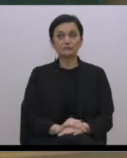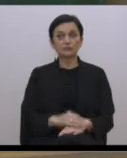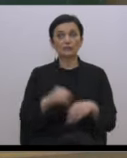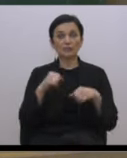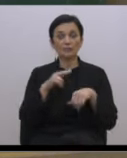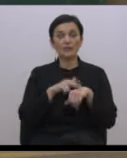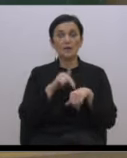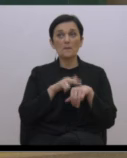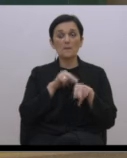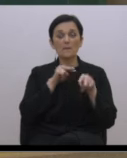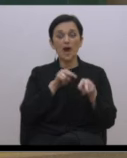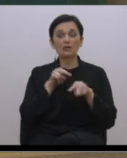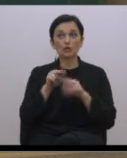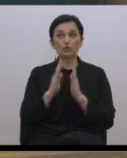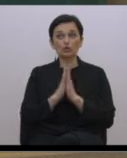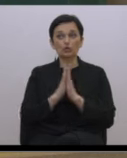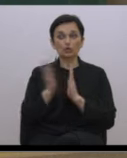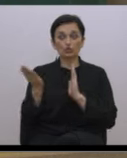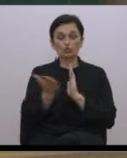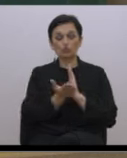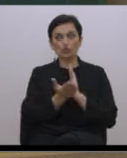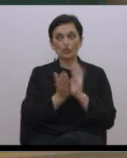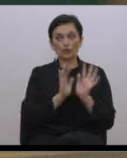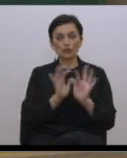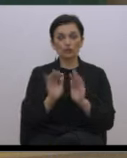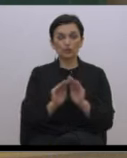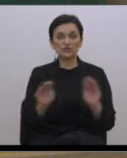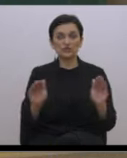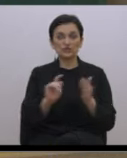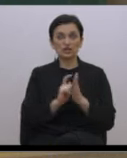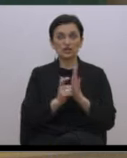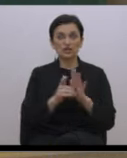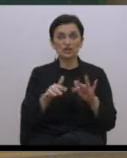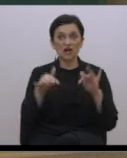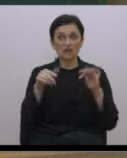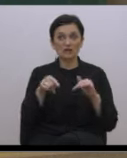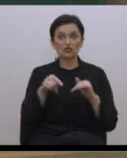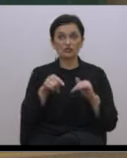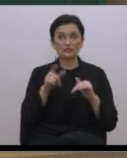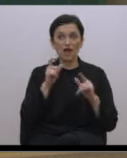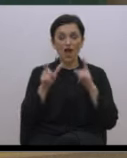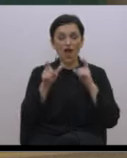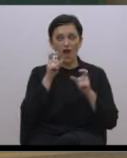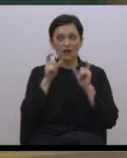მანდატორს თხოვ, რომ უზრუნველყოს სიწმარე დარბაზში.